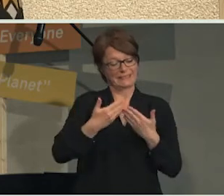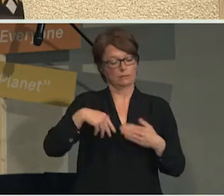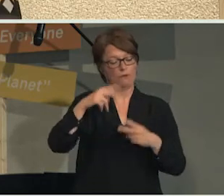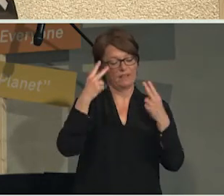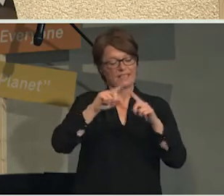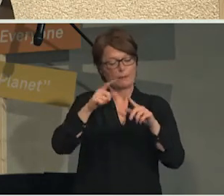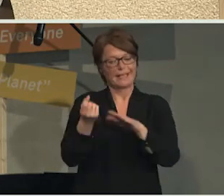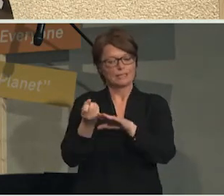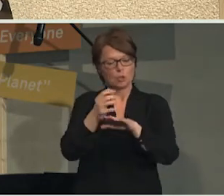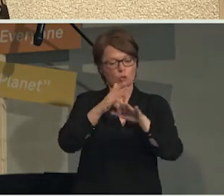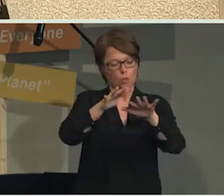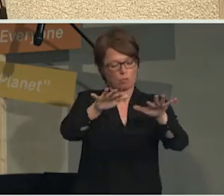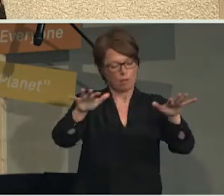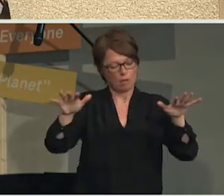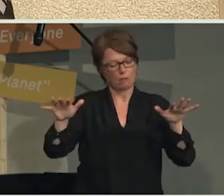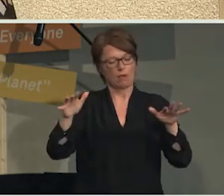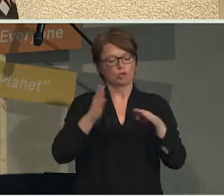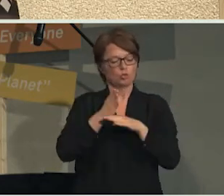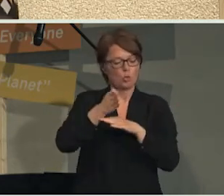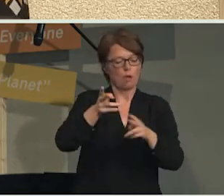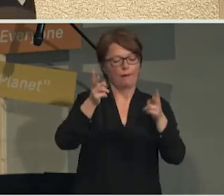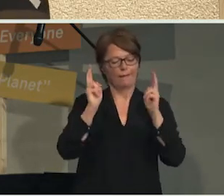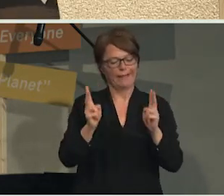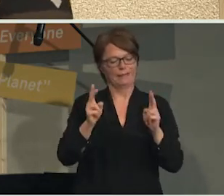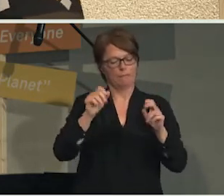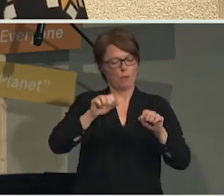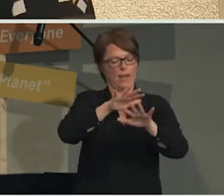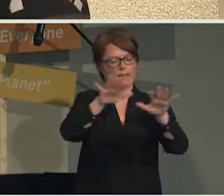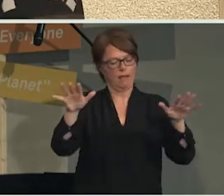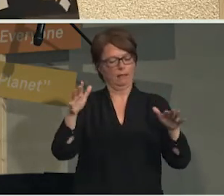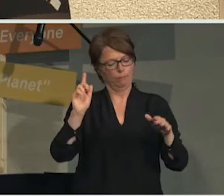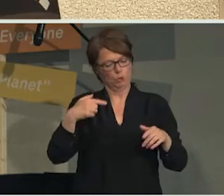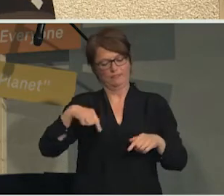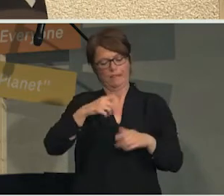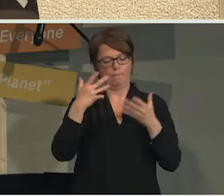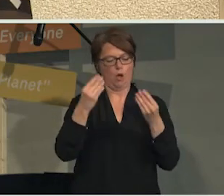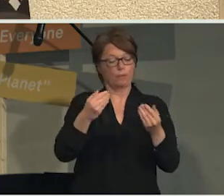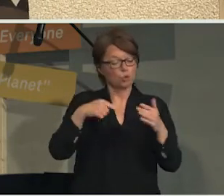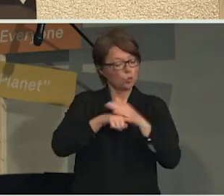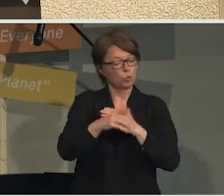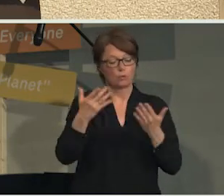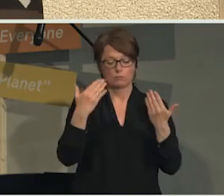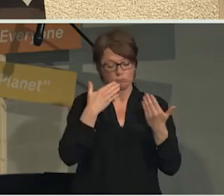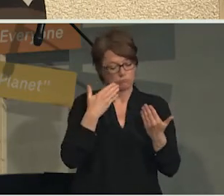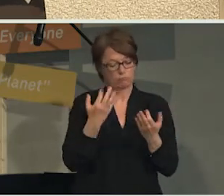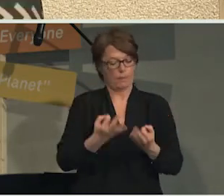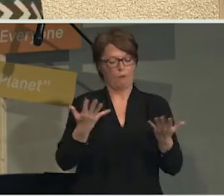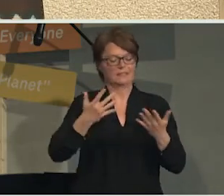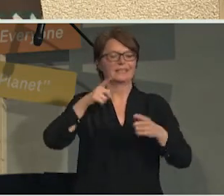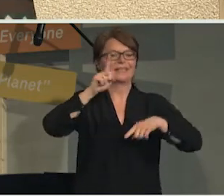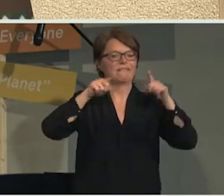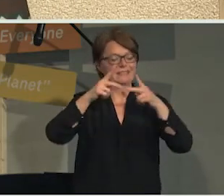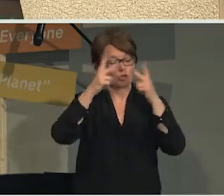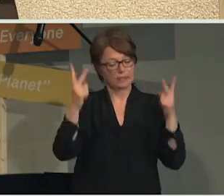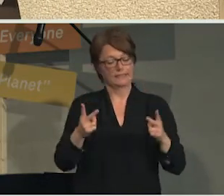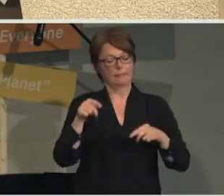Diversity-Konzept hinauskommen wollen, müssen wir alle und all jene Ausschlüsse aufspüren, selbstkritisch bleiben,